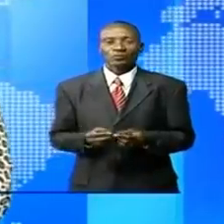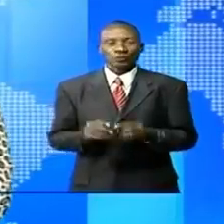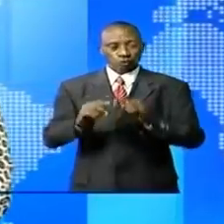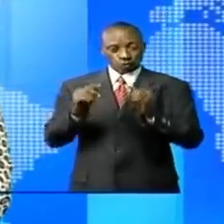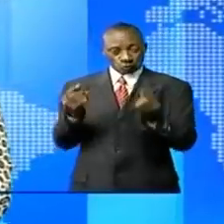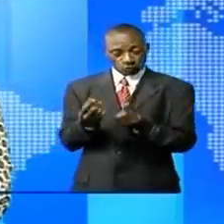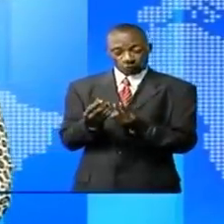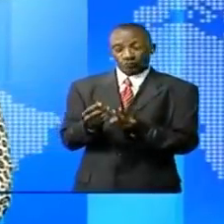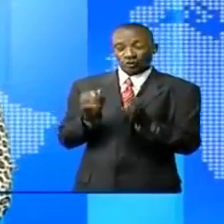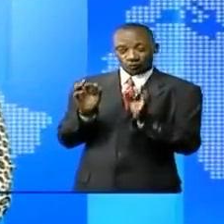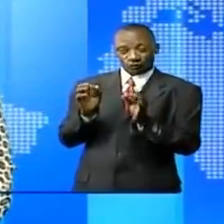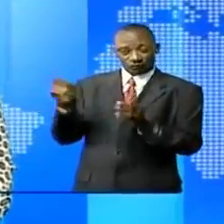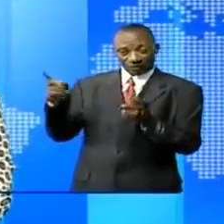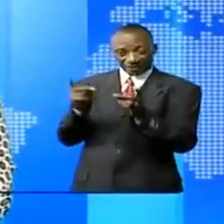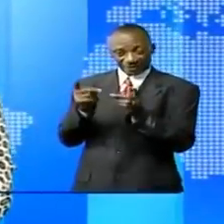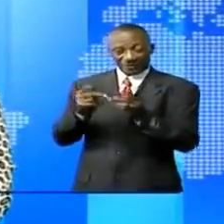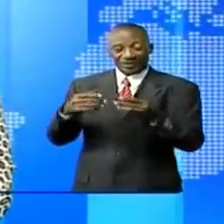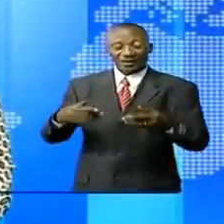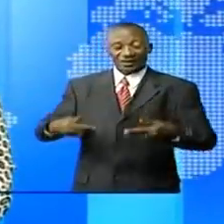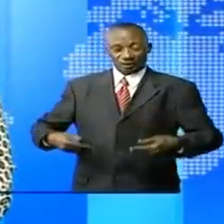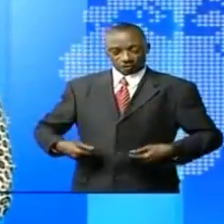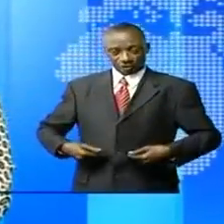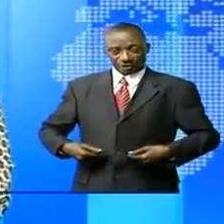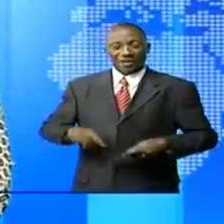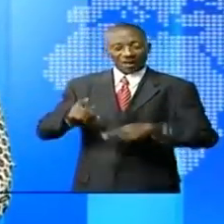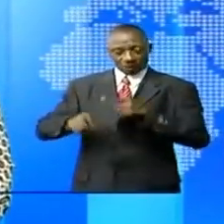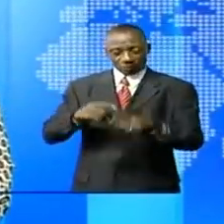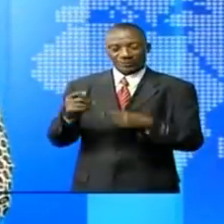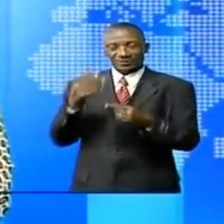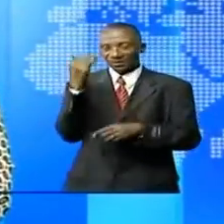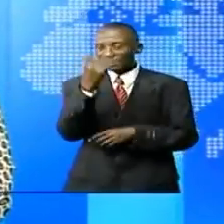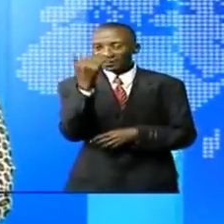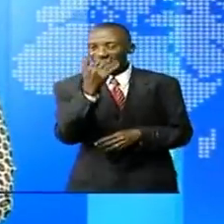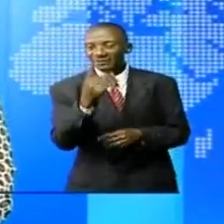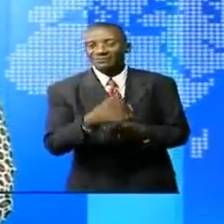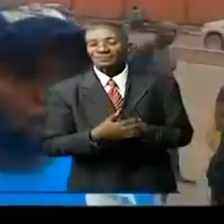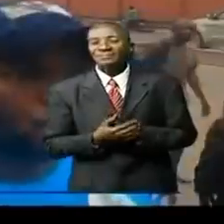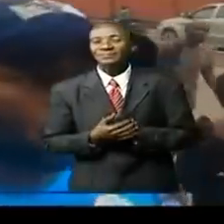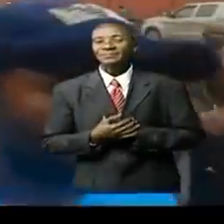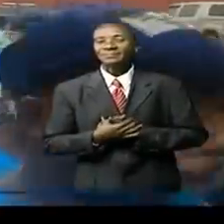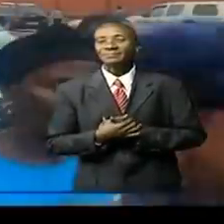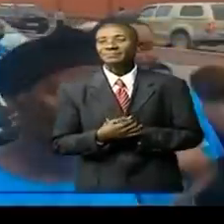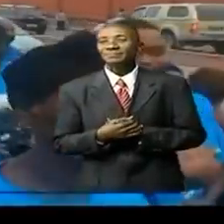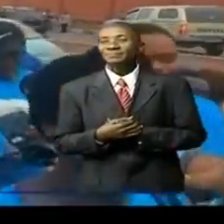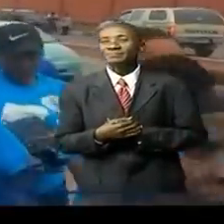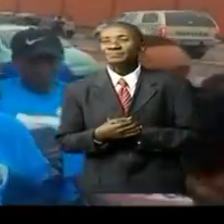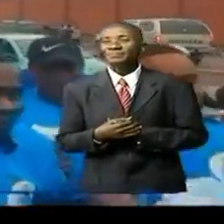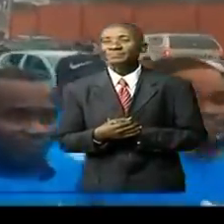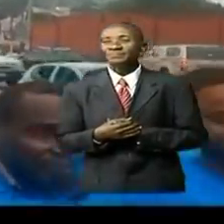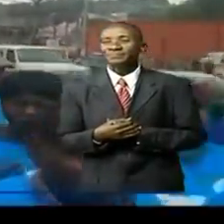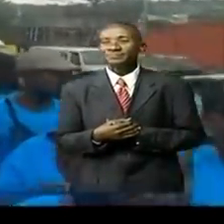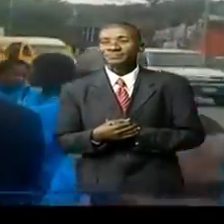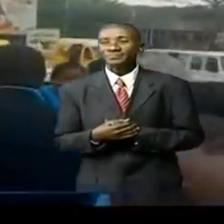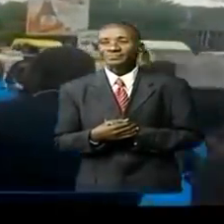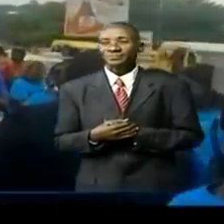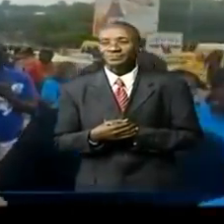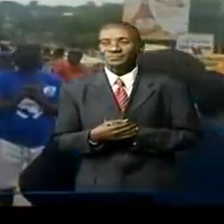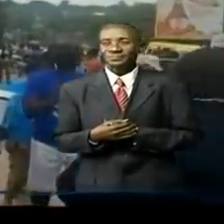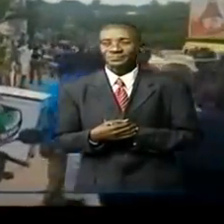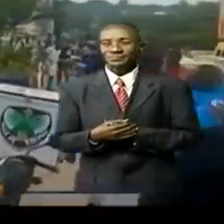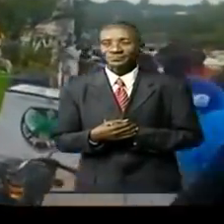alliée à l'Union sacrée. Ricky Nzuzilo Yamayawel nous en dit un peu plus. Lutte contre toute